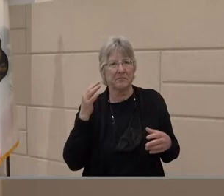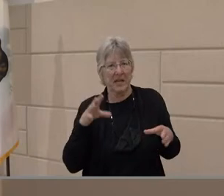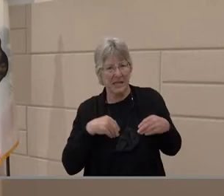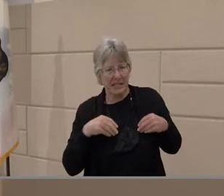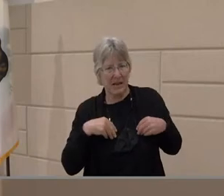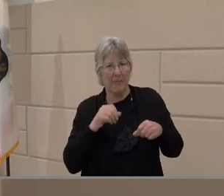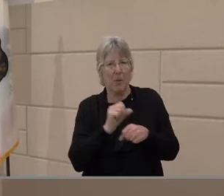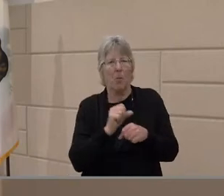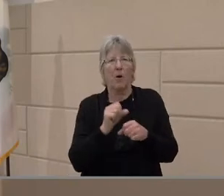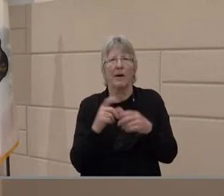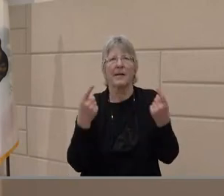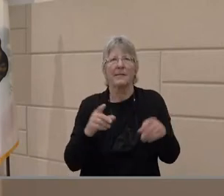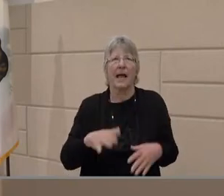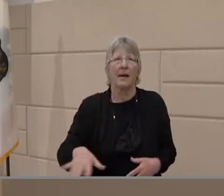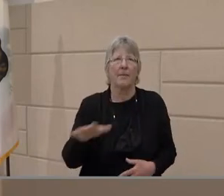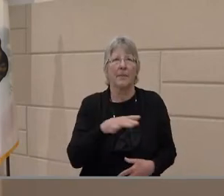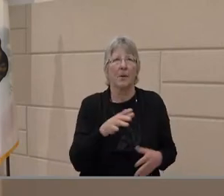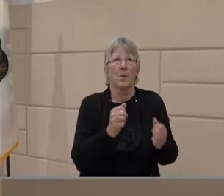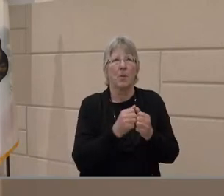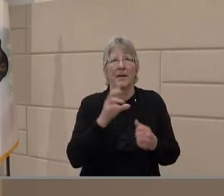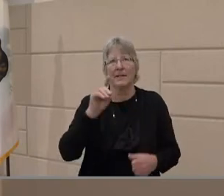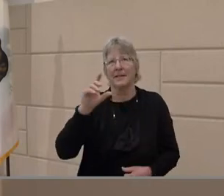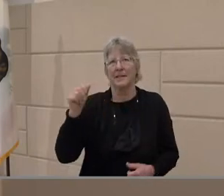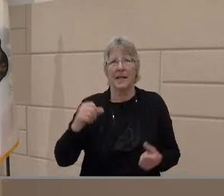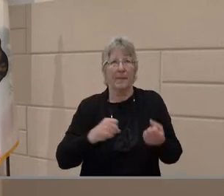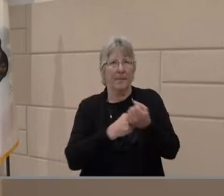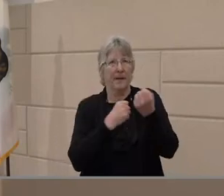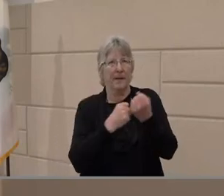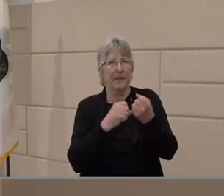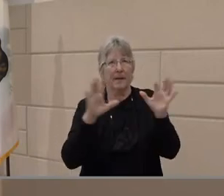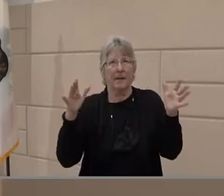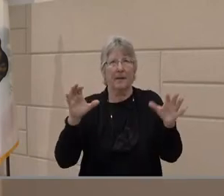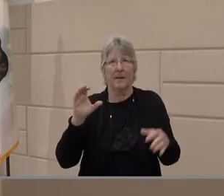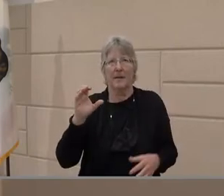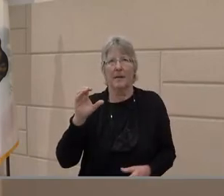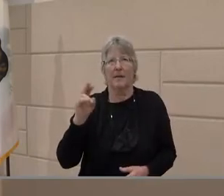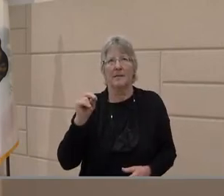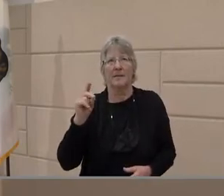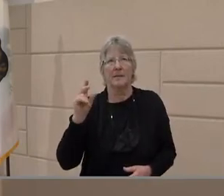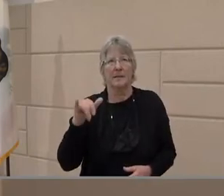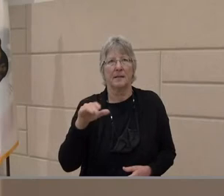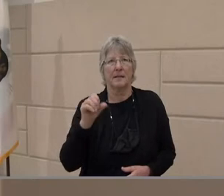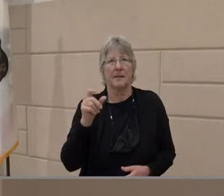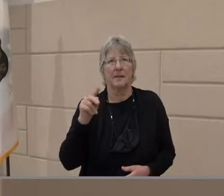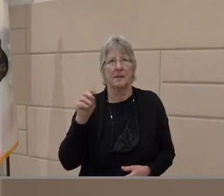เถื่อการตามด้านนำไปตัวสกอลทักการระเบียบนาคลาดได้บานเถื่อหมด